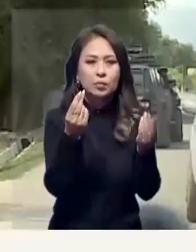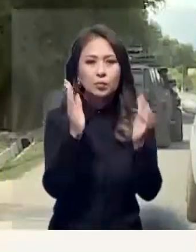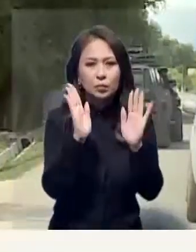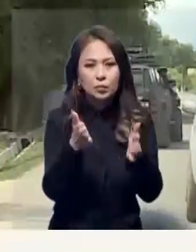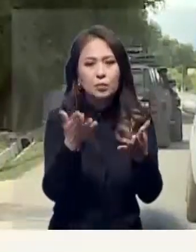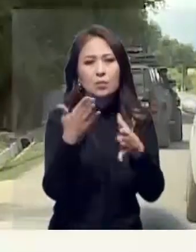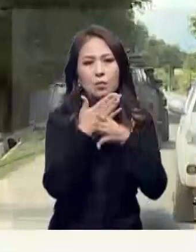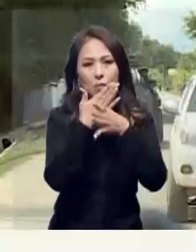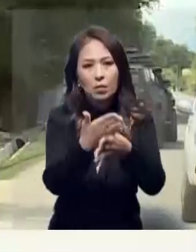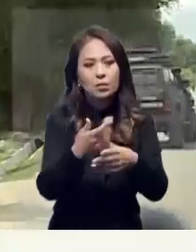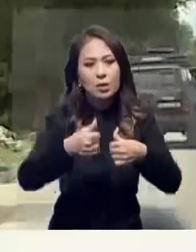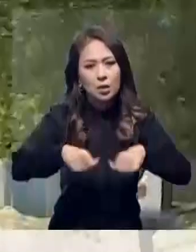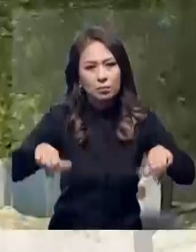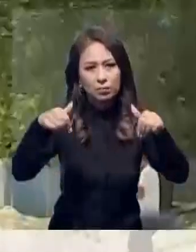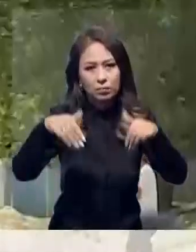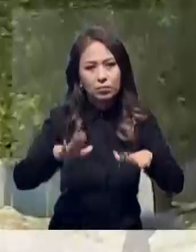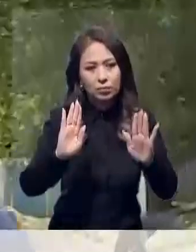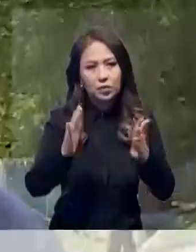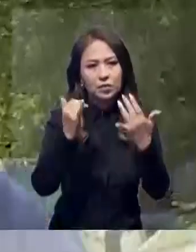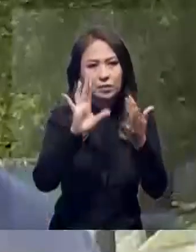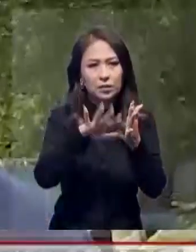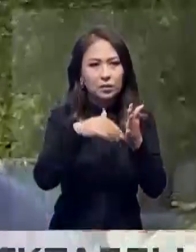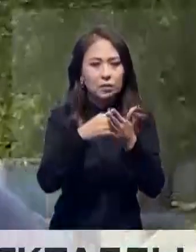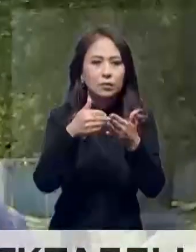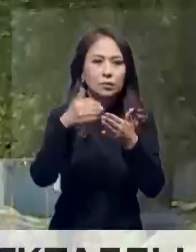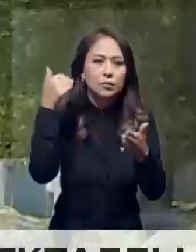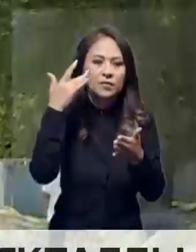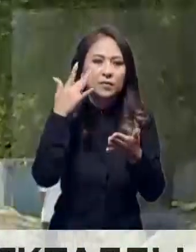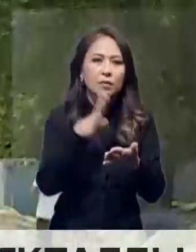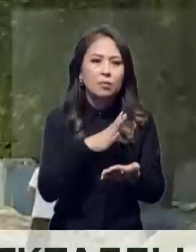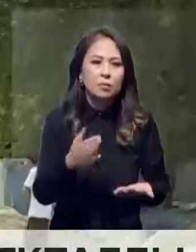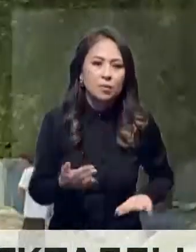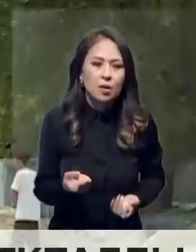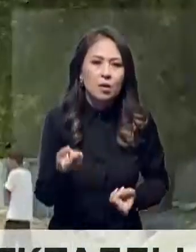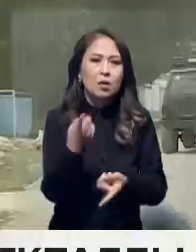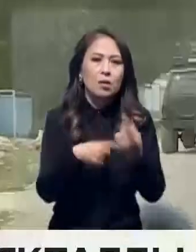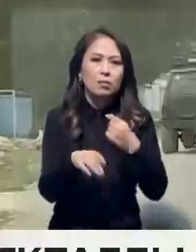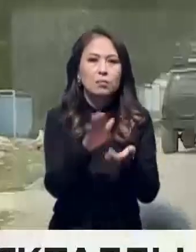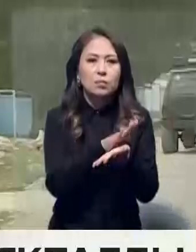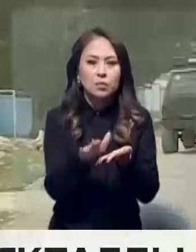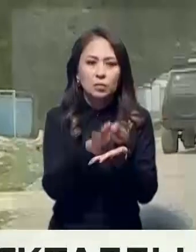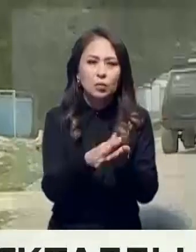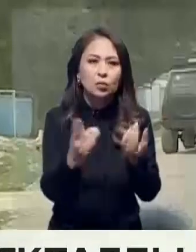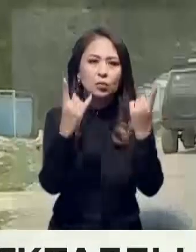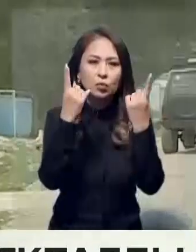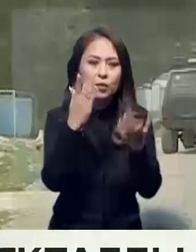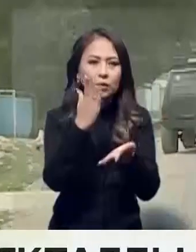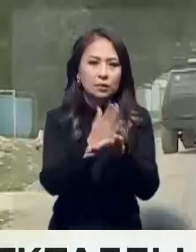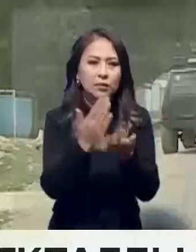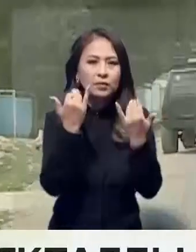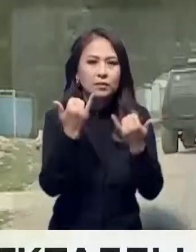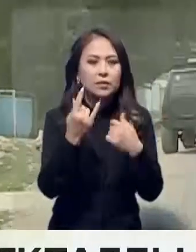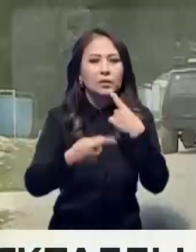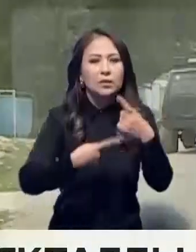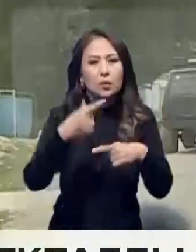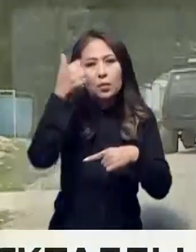қалай көмектесек, нұш комиссиямен шешіледі. Қазіргі күнге бұрынғы толған арықтардың бірін қайтадан тазалап жатырмыз. Көңіл-көңіл каналдарымыз бар, келесі жылға соның